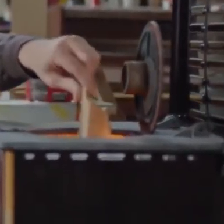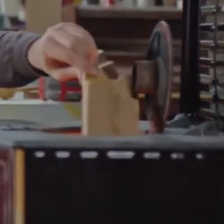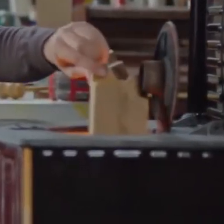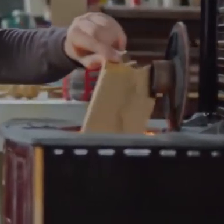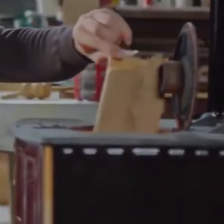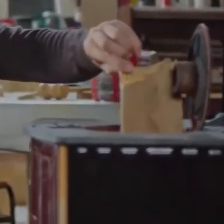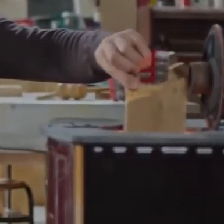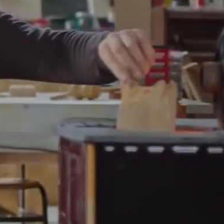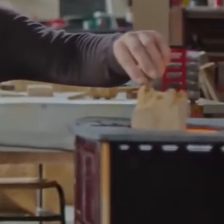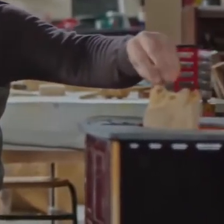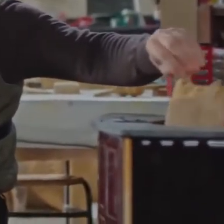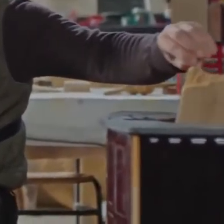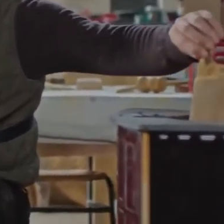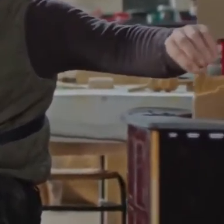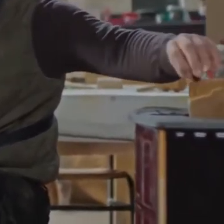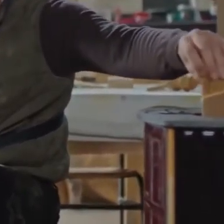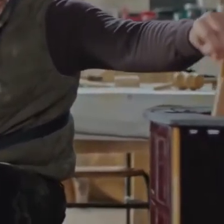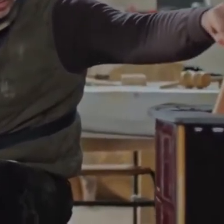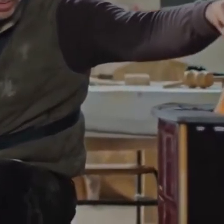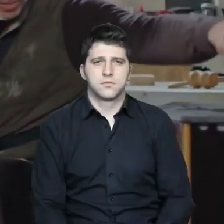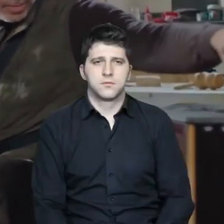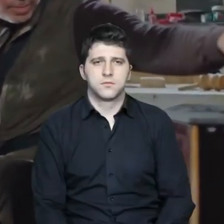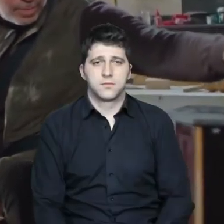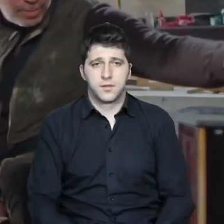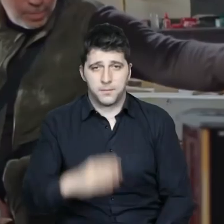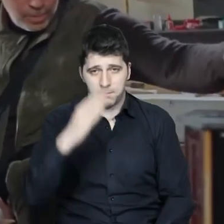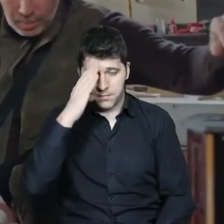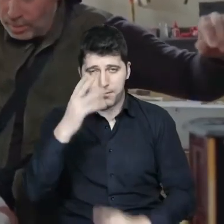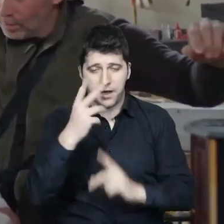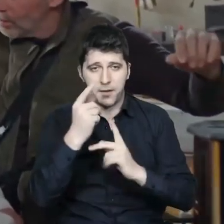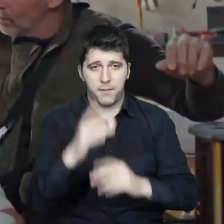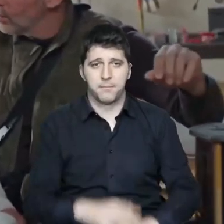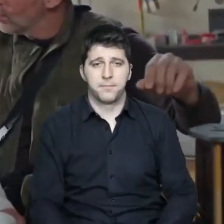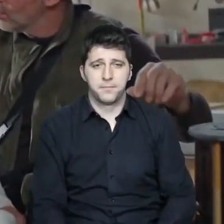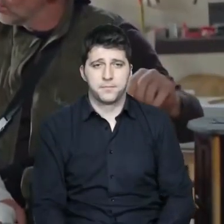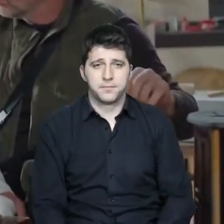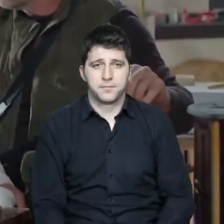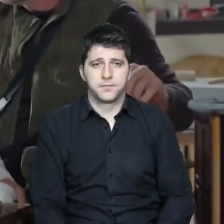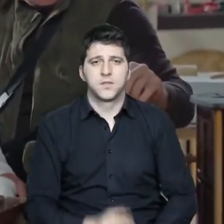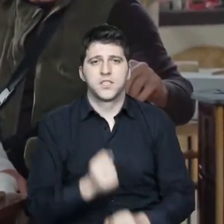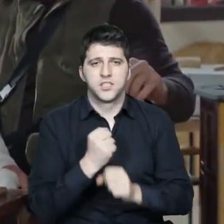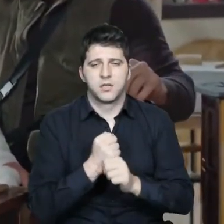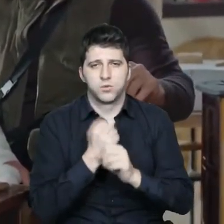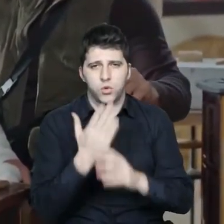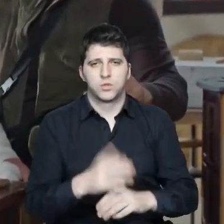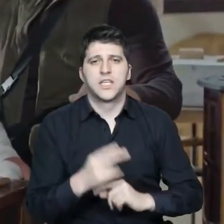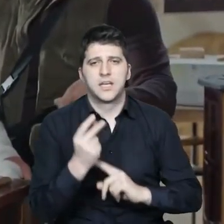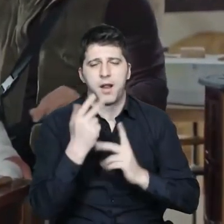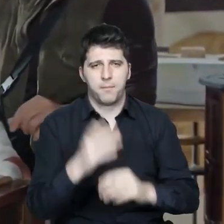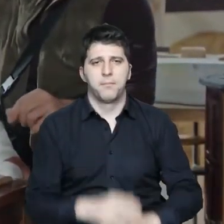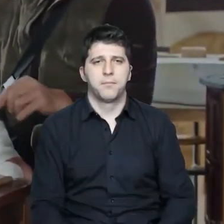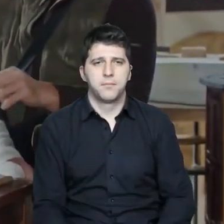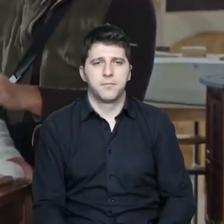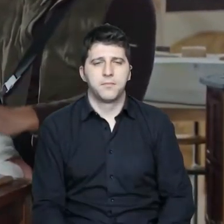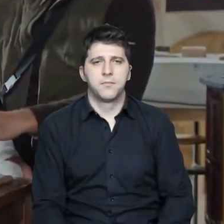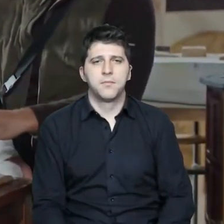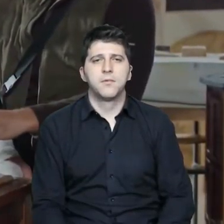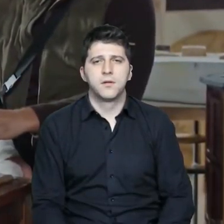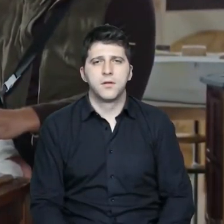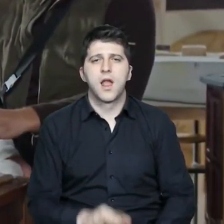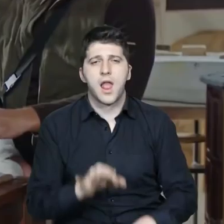Yaşar bileğinde çantasıyla içeri girdi. Merhaba İbrahim. Oturdu. Geçmiş olsun İbrahim. Yalnız hemen